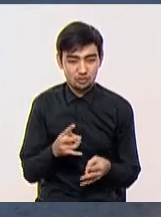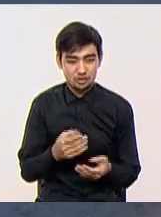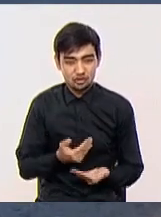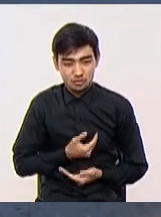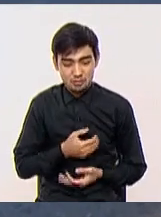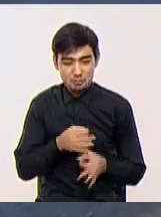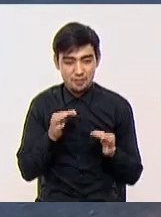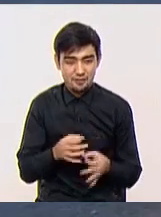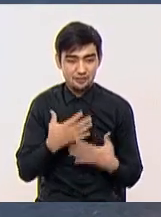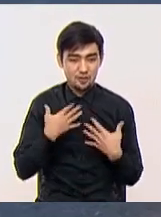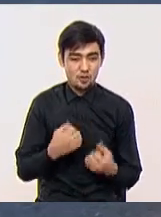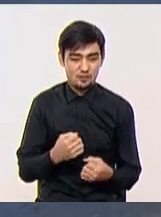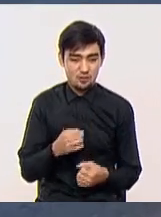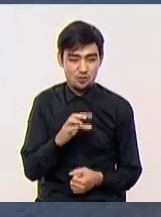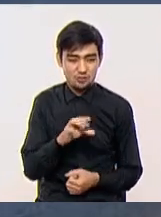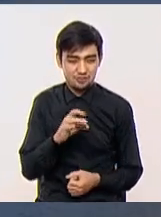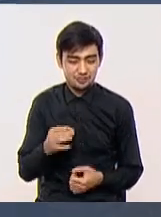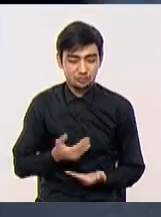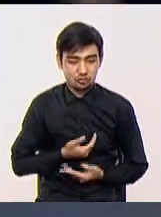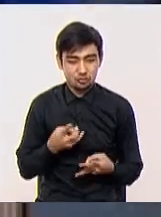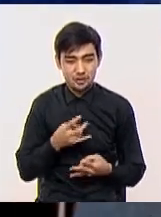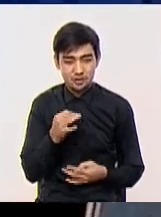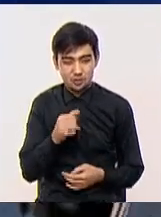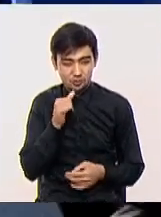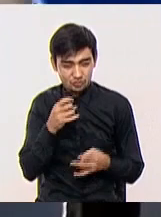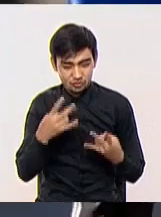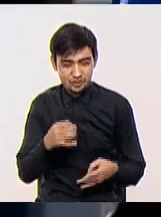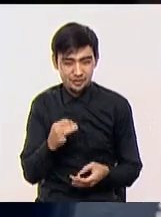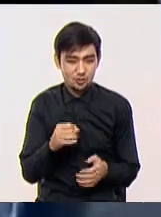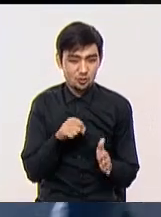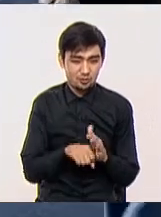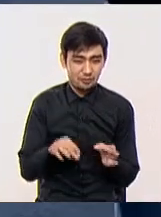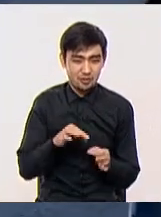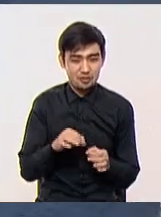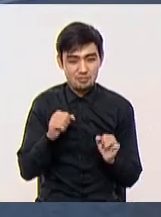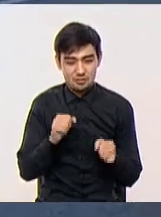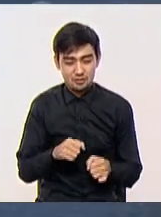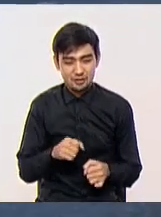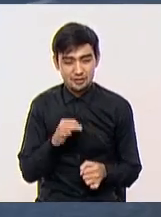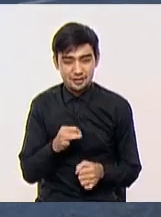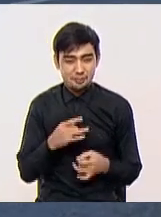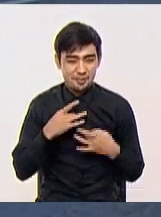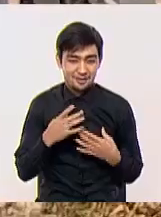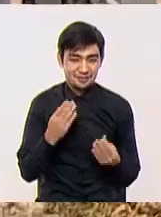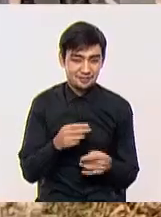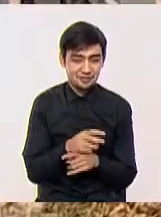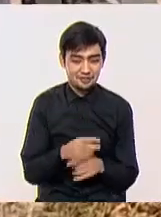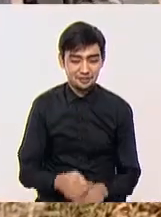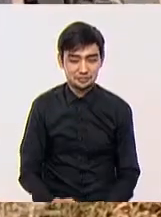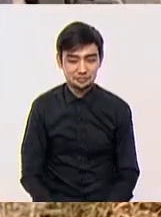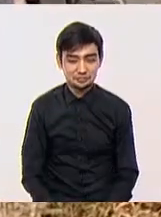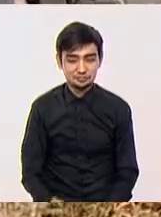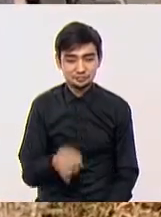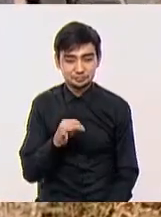жизни вести, здоровый образ жизни, как говорится. Не курить, но выпивать в меру можно по праздникам. Я считаю,